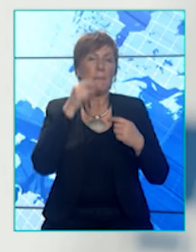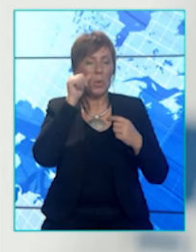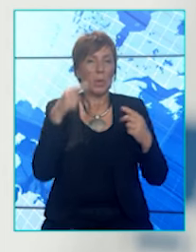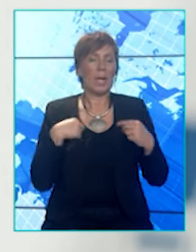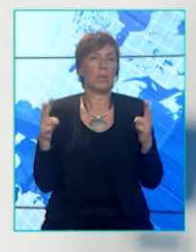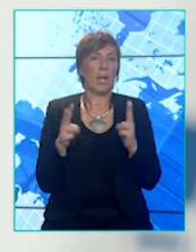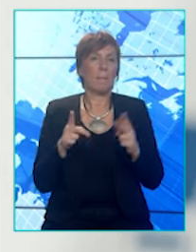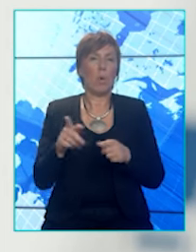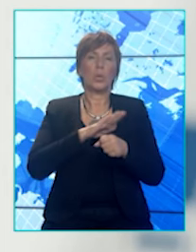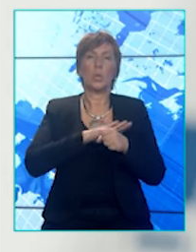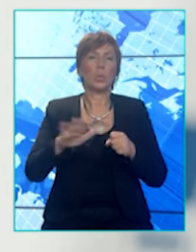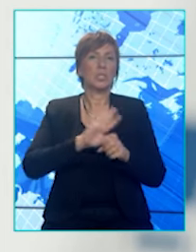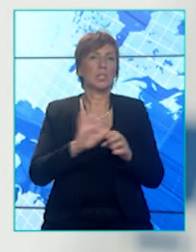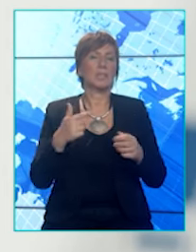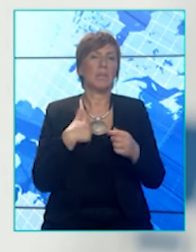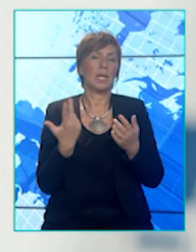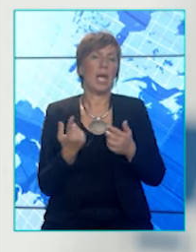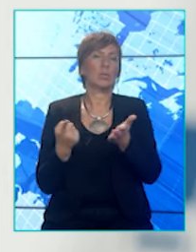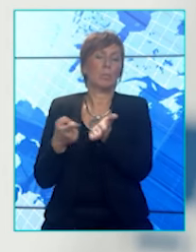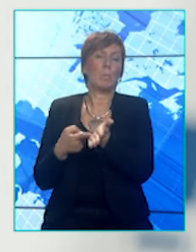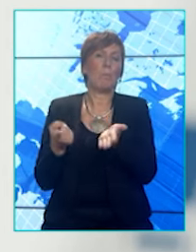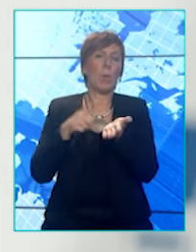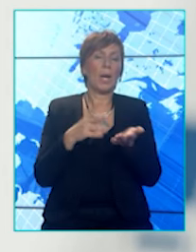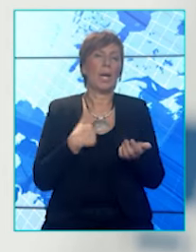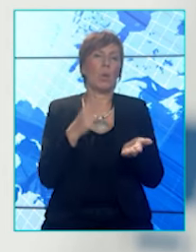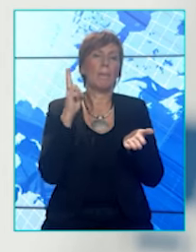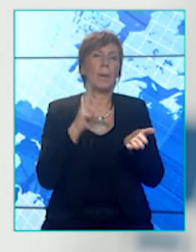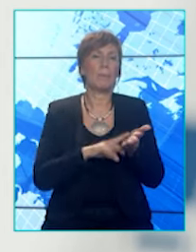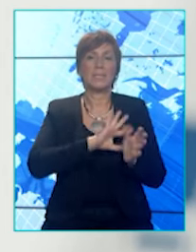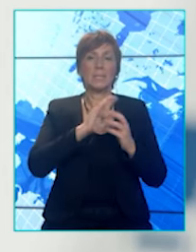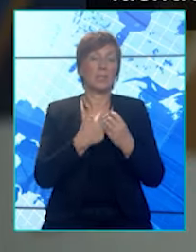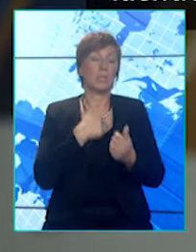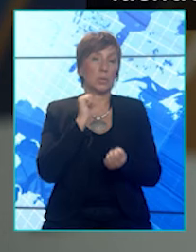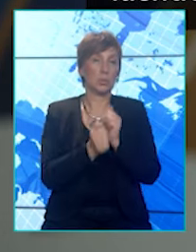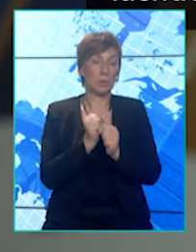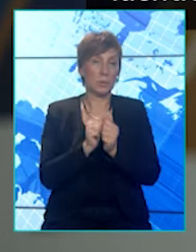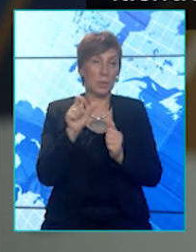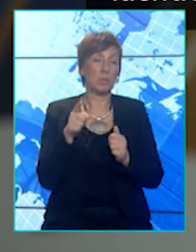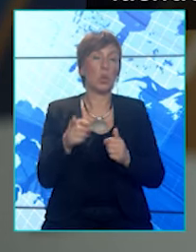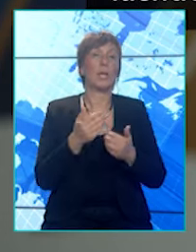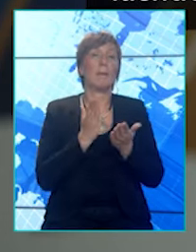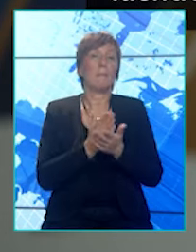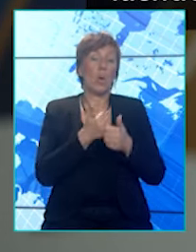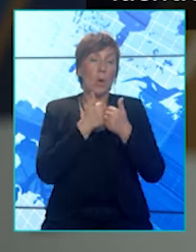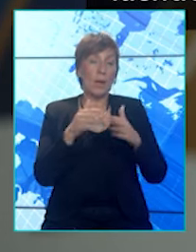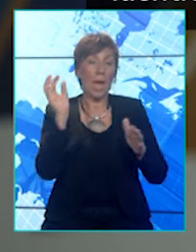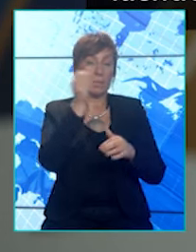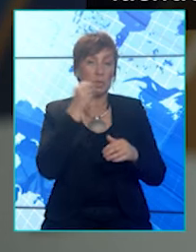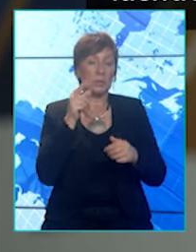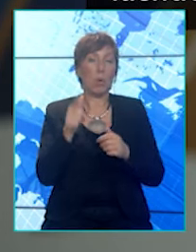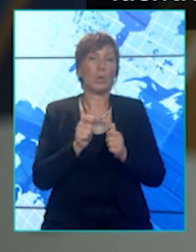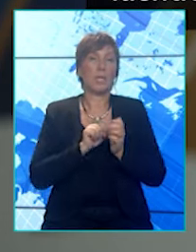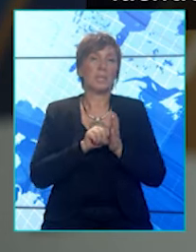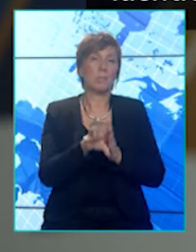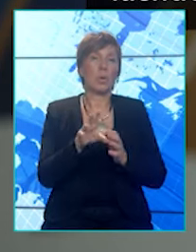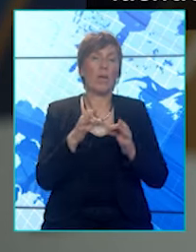naroda ovdje, uništava svaki naš simbol na koji imamo pravo i sve za što smo se borili. Dok je bio najveći Srbin, istovremeno je